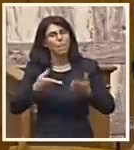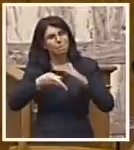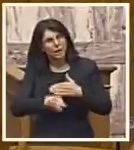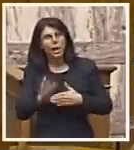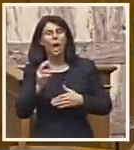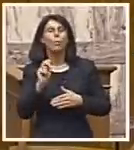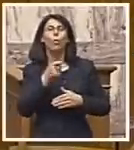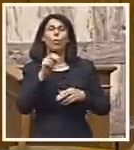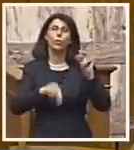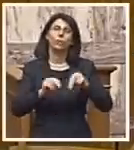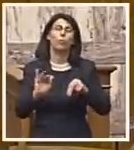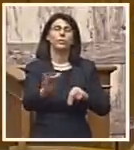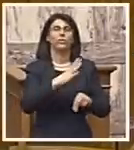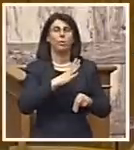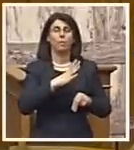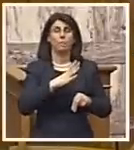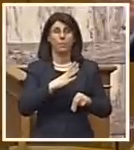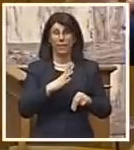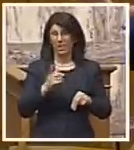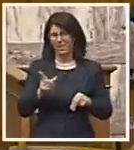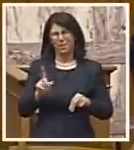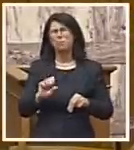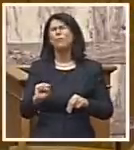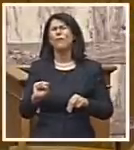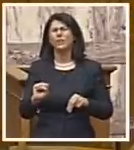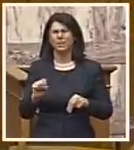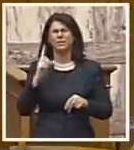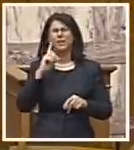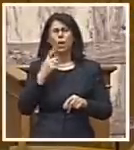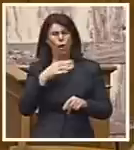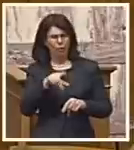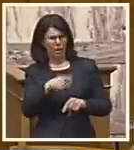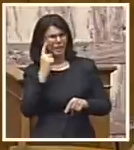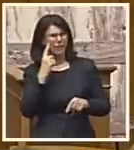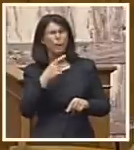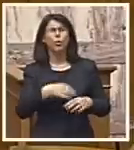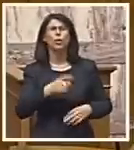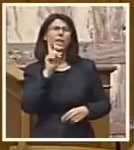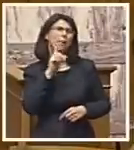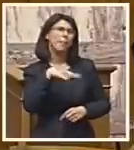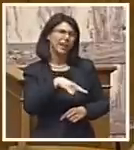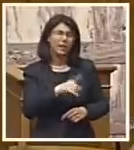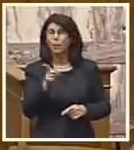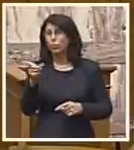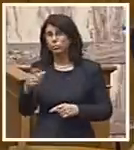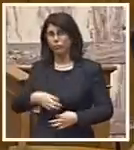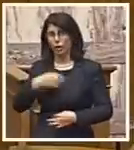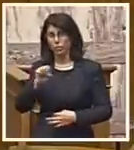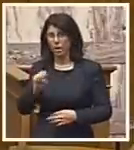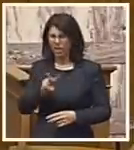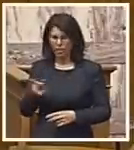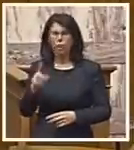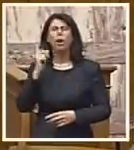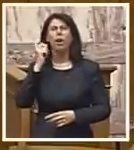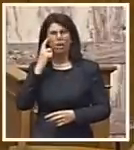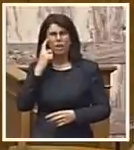δημοψηφίσματος. Μη φοβόσαστε την έκφραση, γιατί το μόνο που κατάλαβα από την κυρία Παπαρίγα και από εσάς, κύριε Σαμαρά, είναι ότι